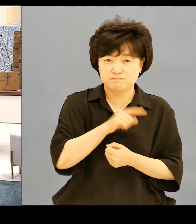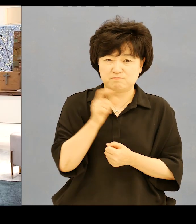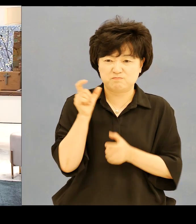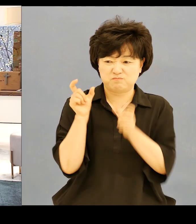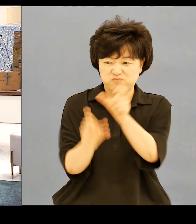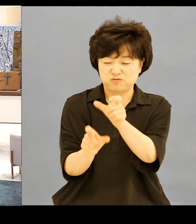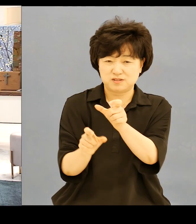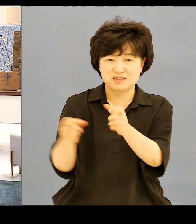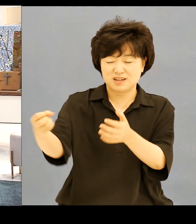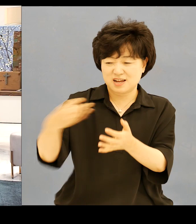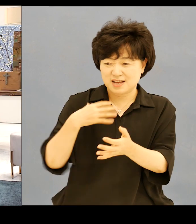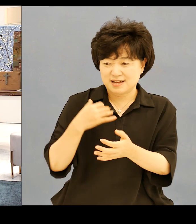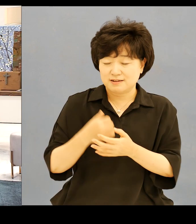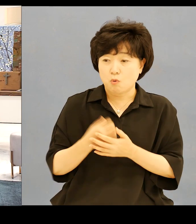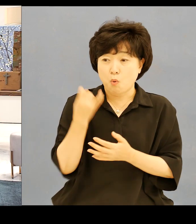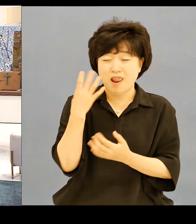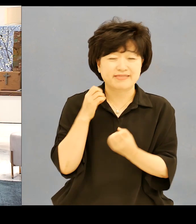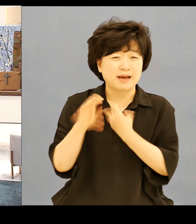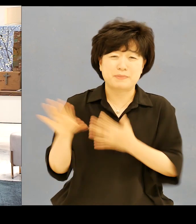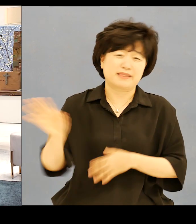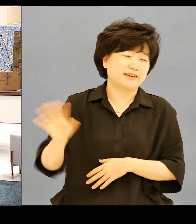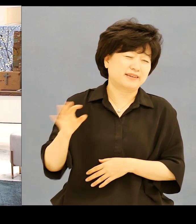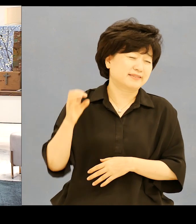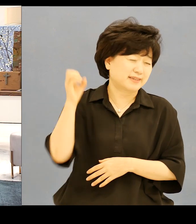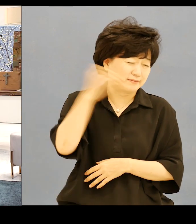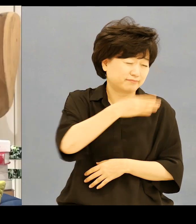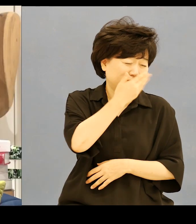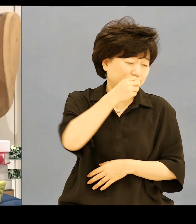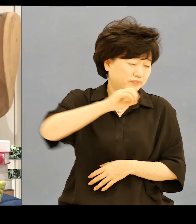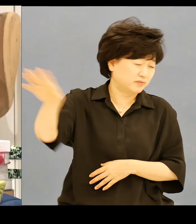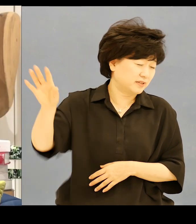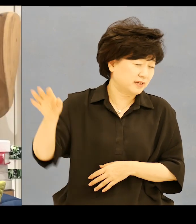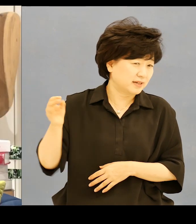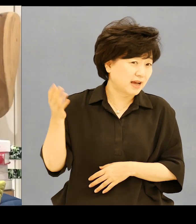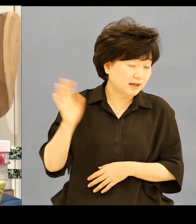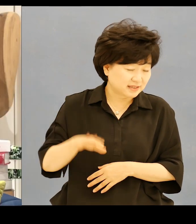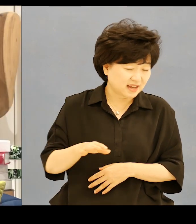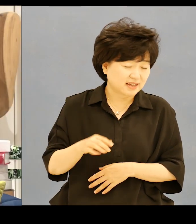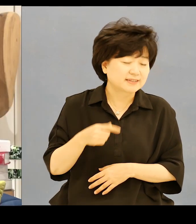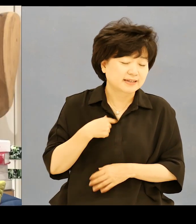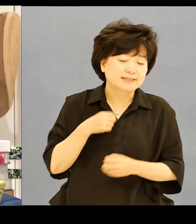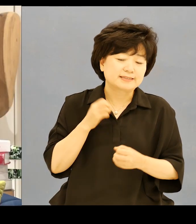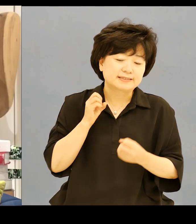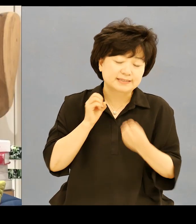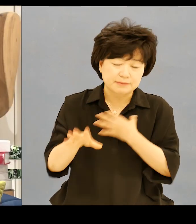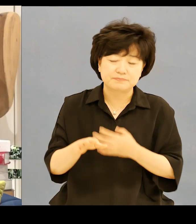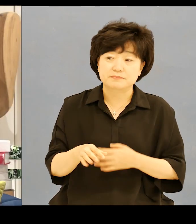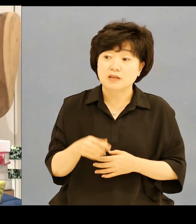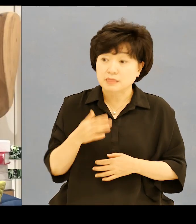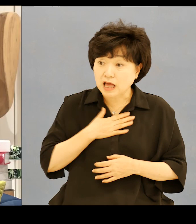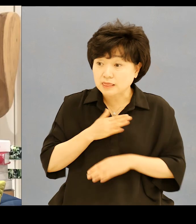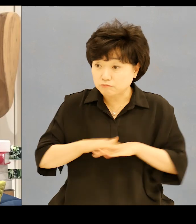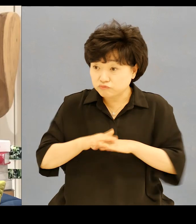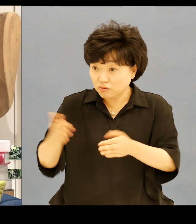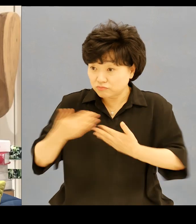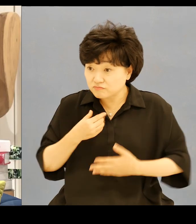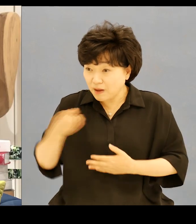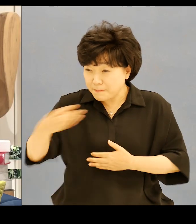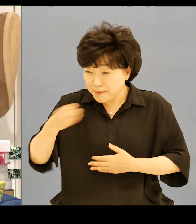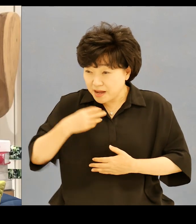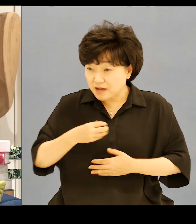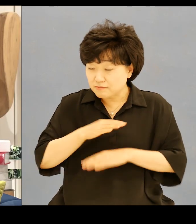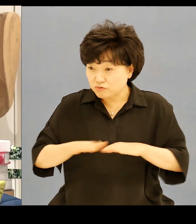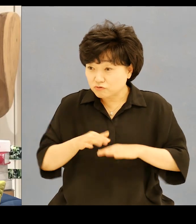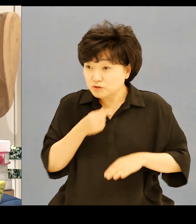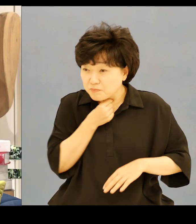제가 답글을 원래 안 달거든요. 네. 그래서 저는 아, 저한테 푸시고 싶으면 푸셔도 된다고. 네. 근데